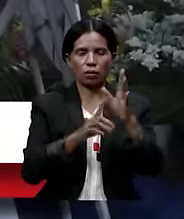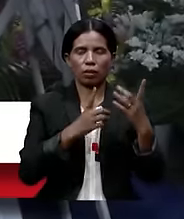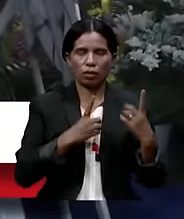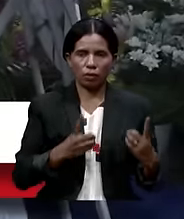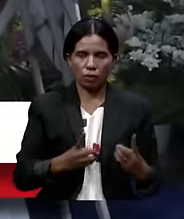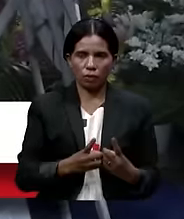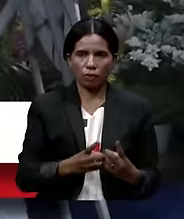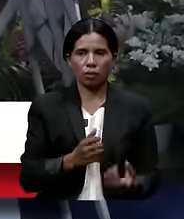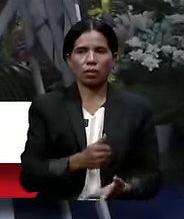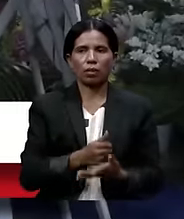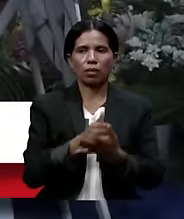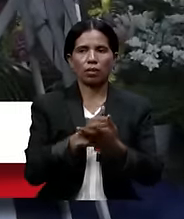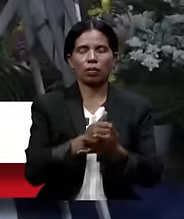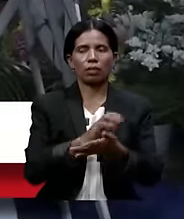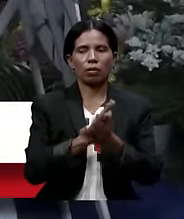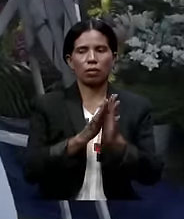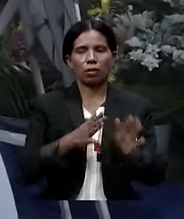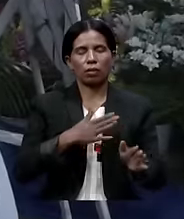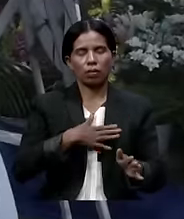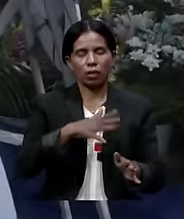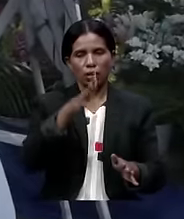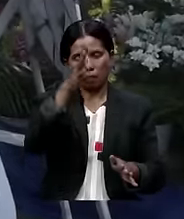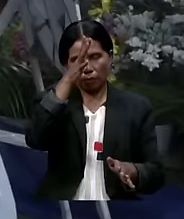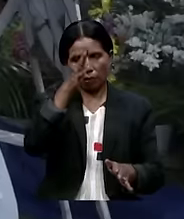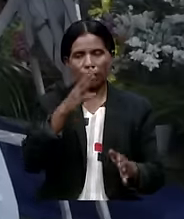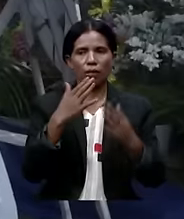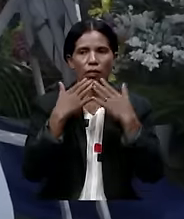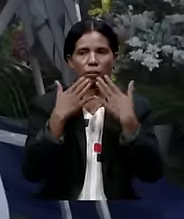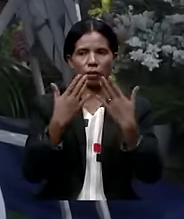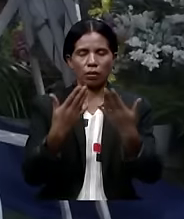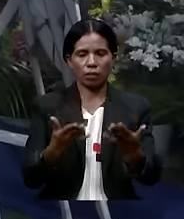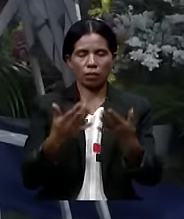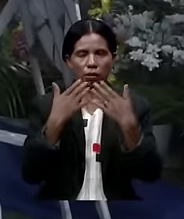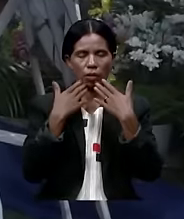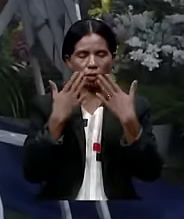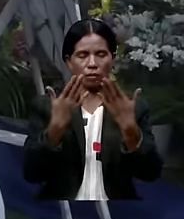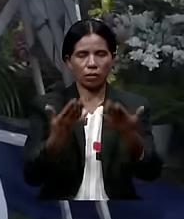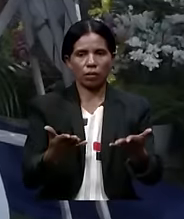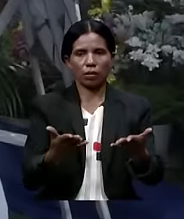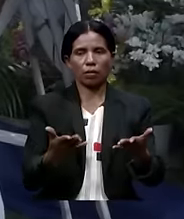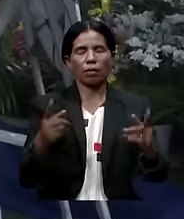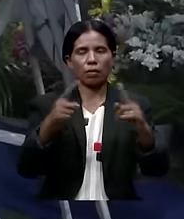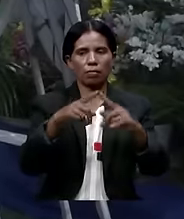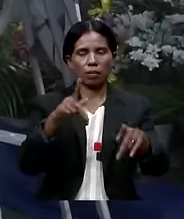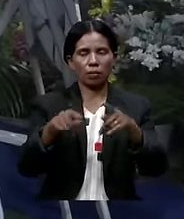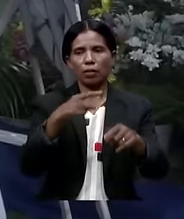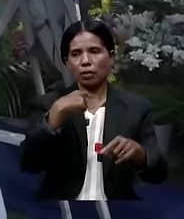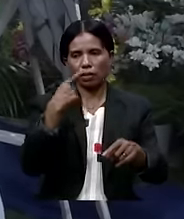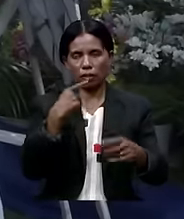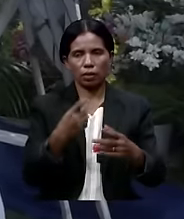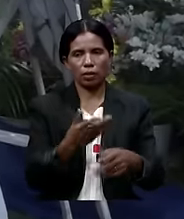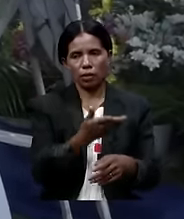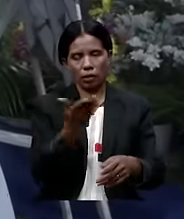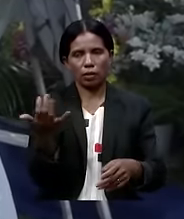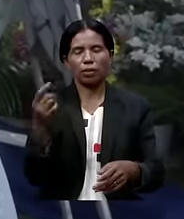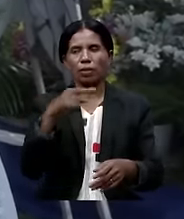solidaridade, e sirania amizade bahawnya amang. Agradece, agradece, agradece, iba ema sedet, ita bo